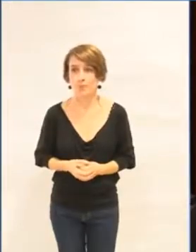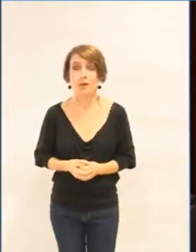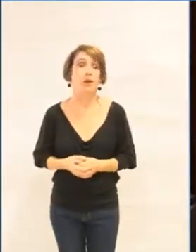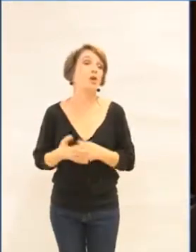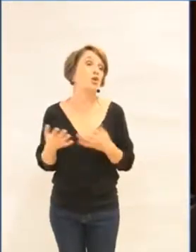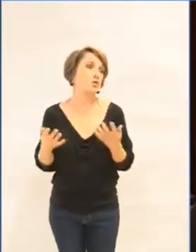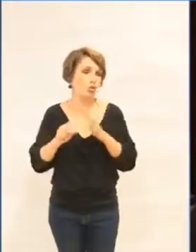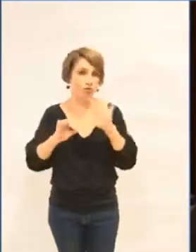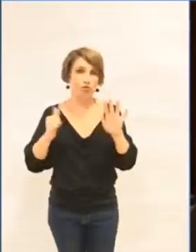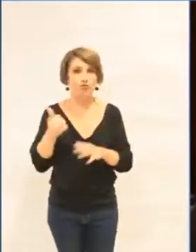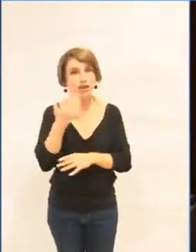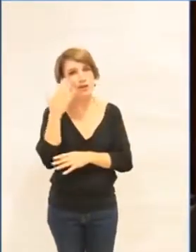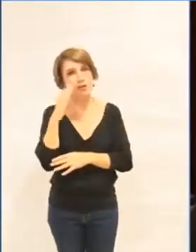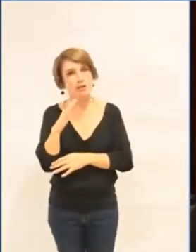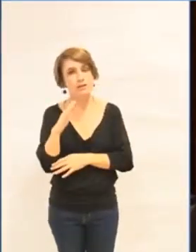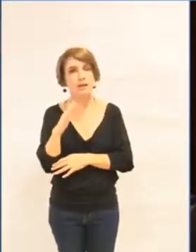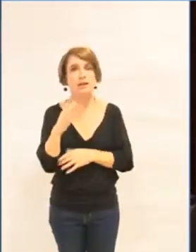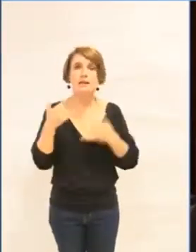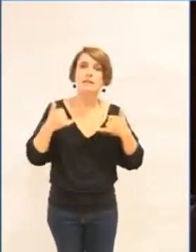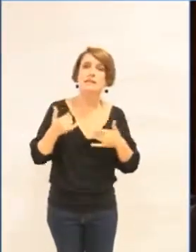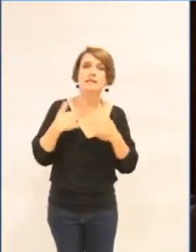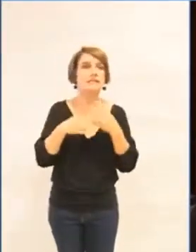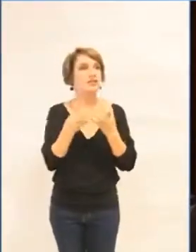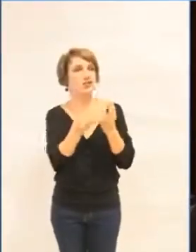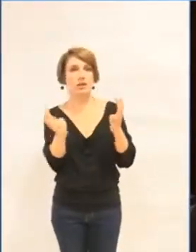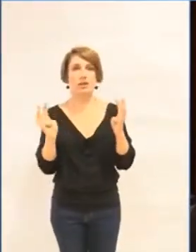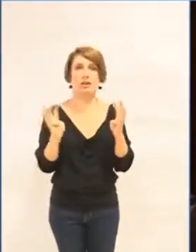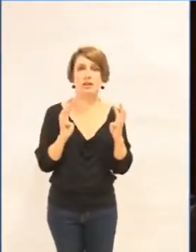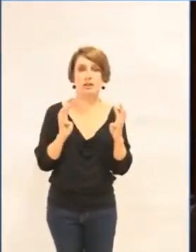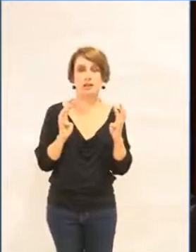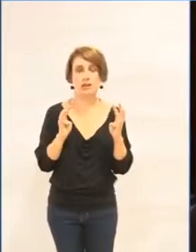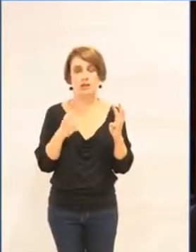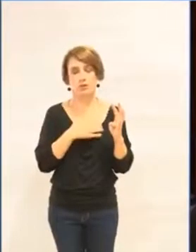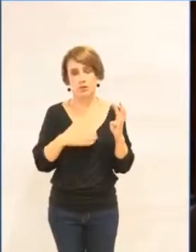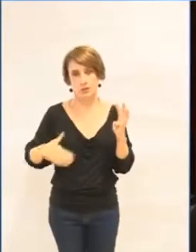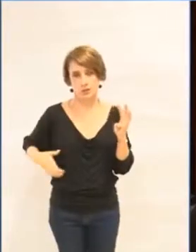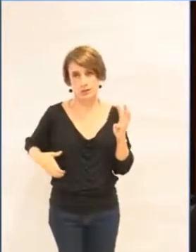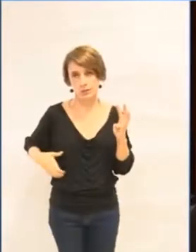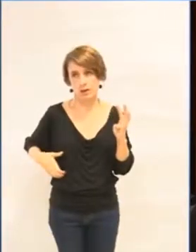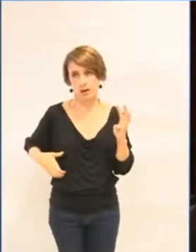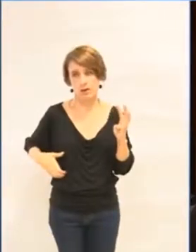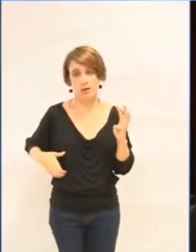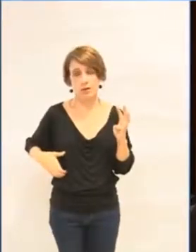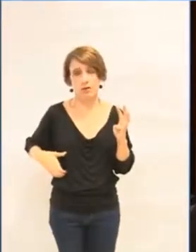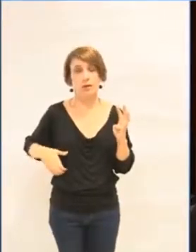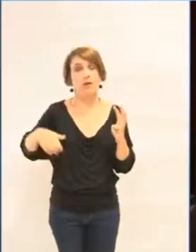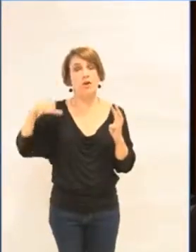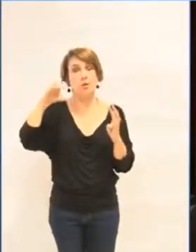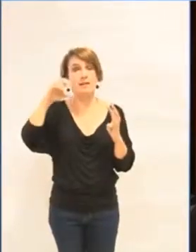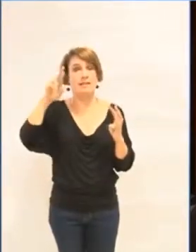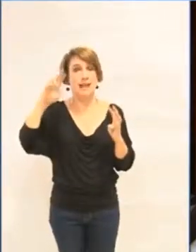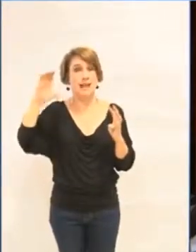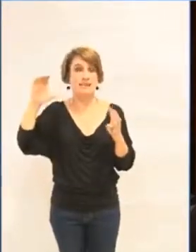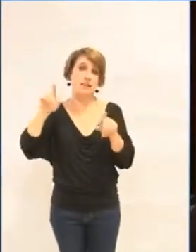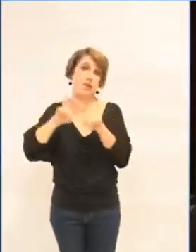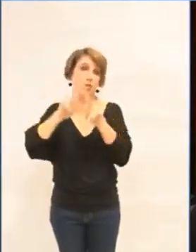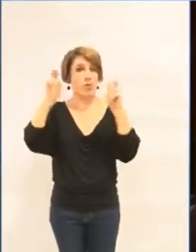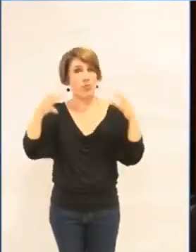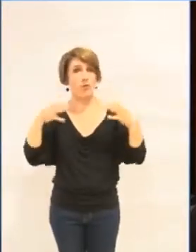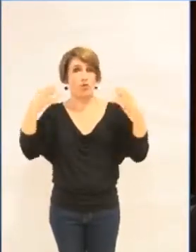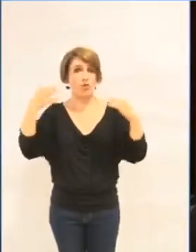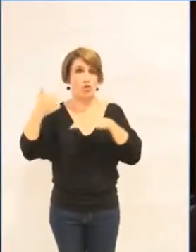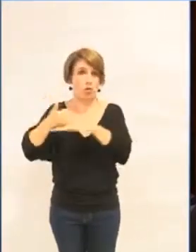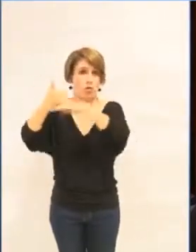très bien, au sein de notre Assemblée, d'une certaine façon un juge de paix qui permet une lecture